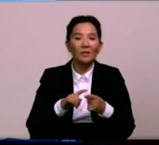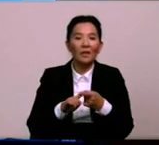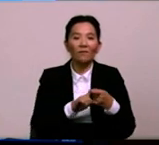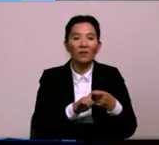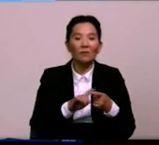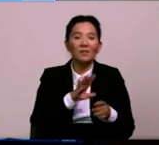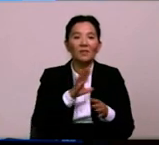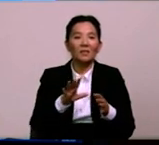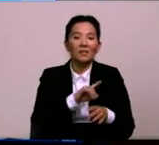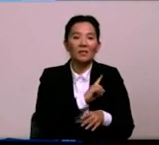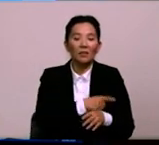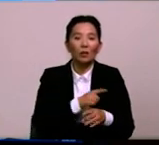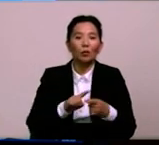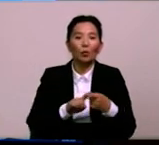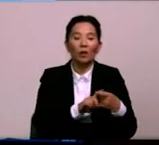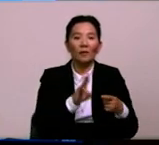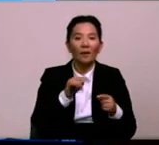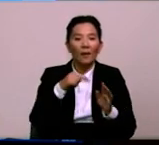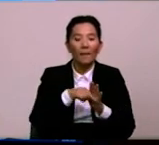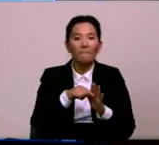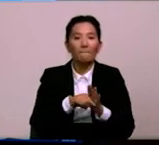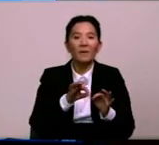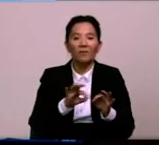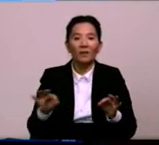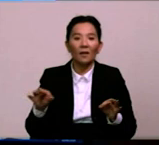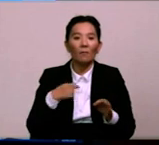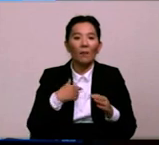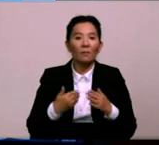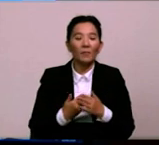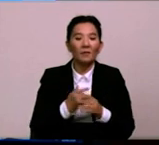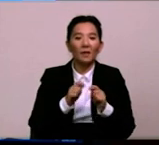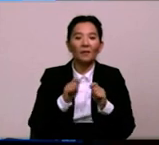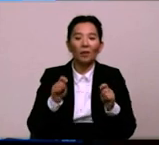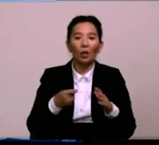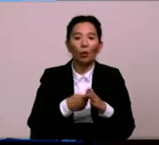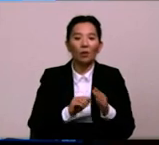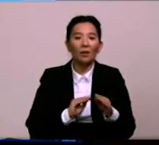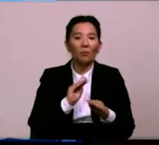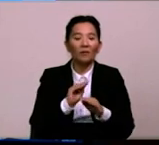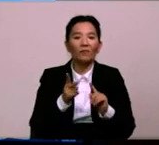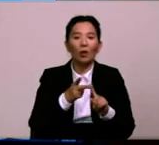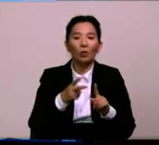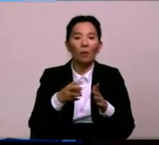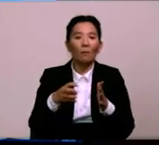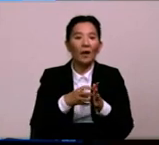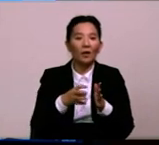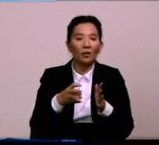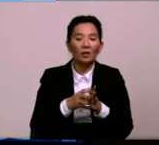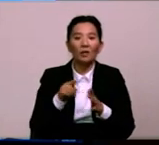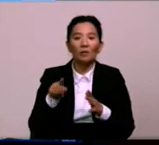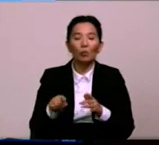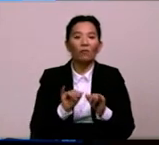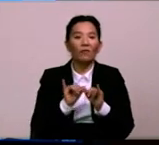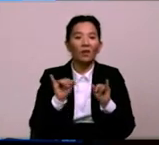тока, протекающего в проводнике. Мы опять открыли ключ, добавили второй магнит, тем самым мы